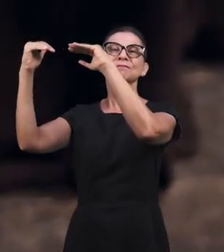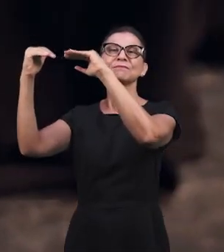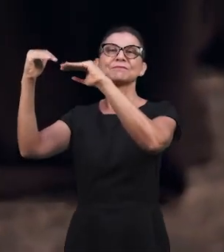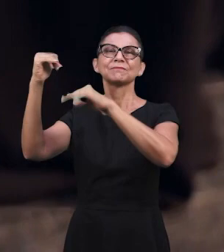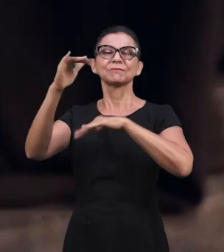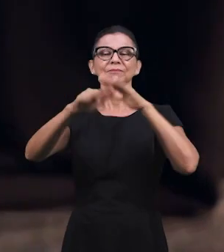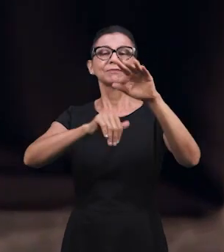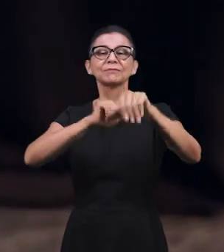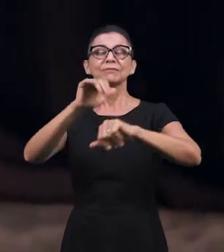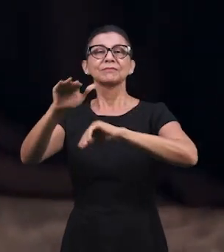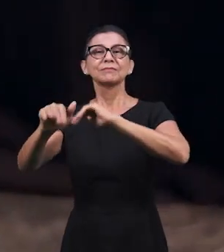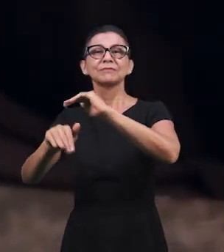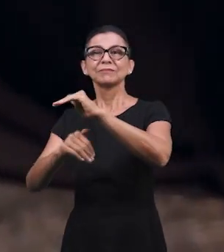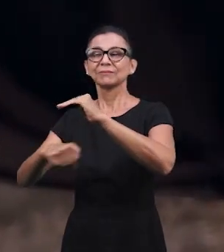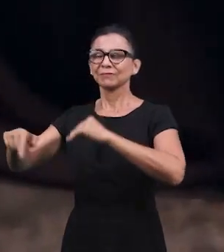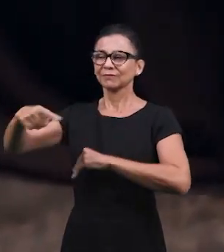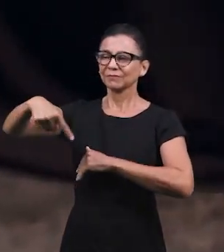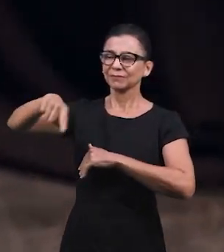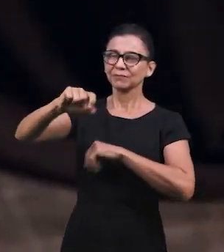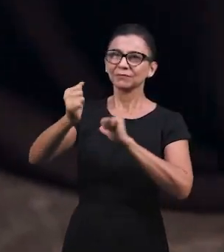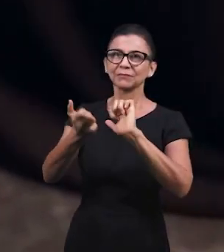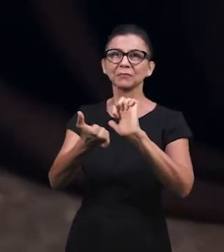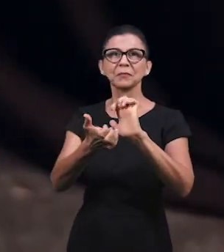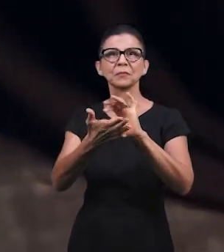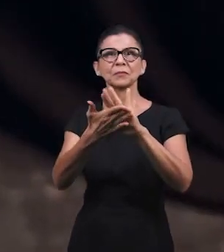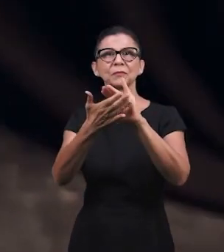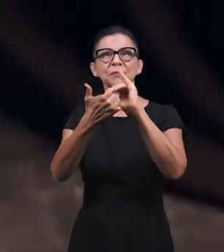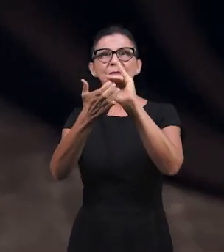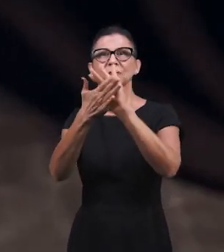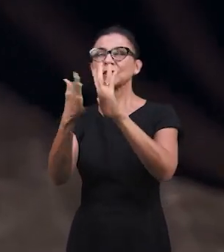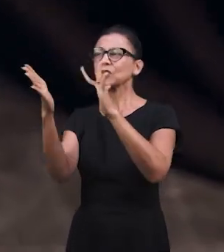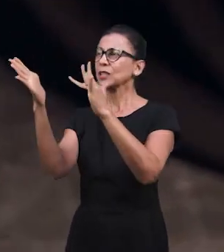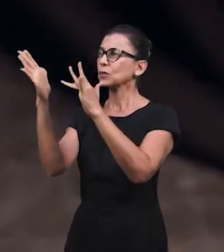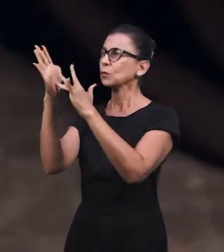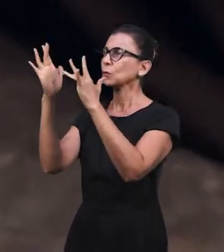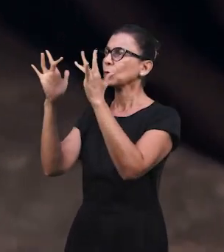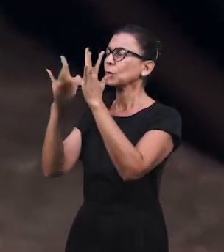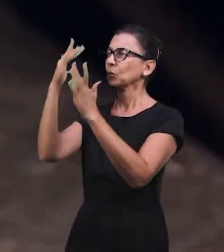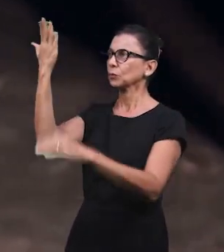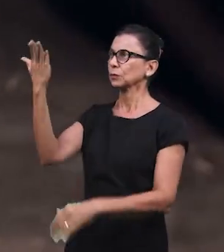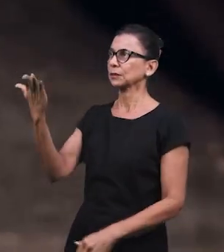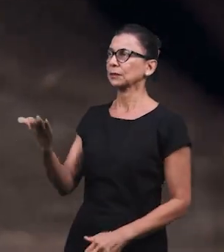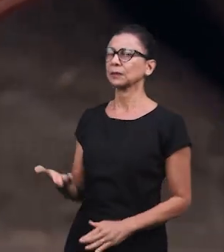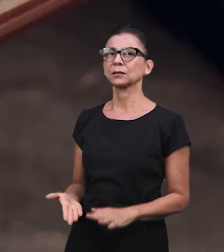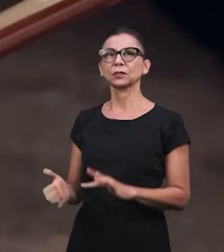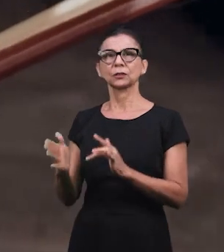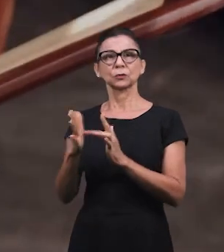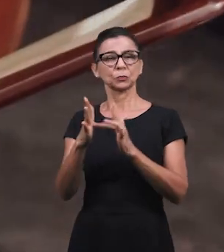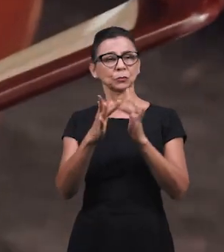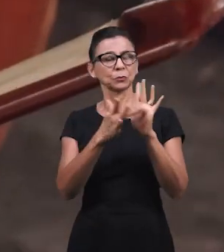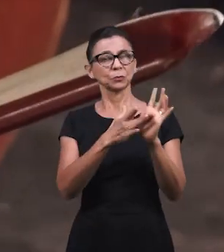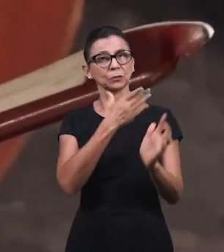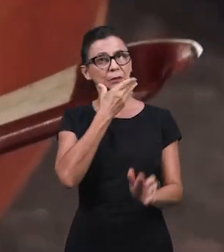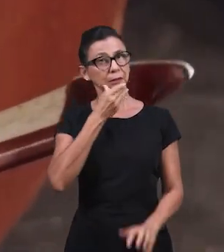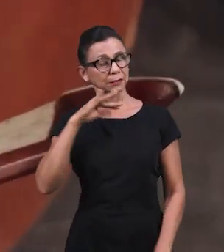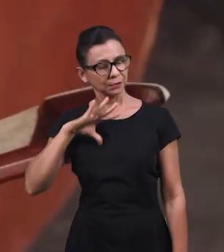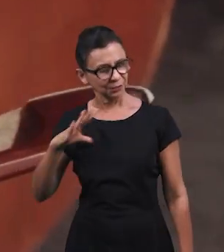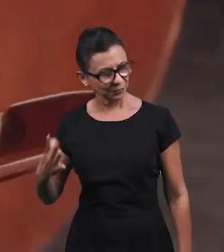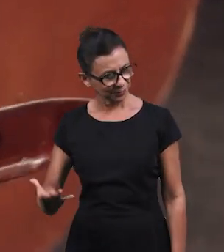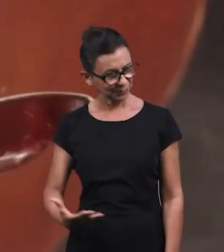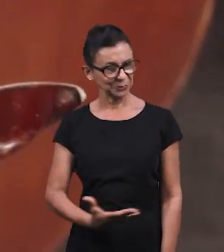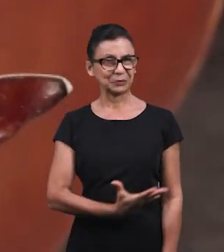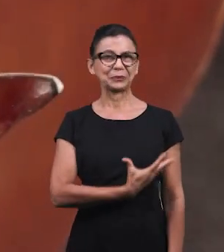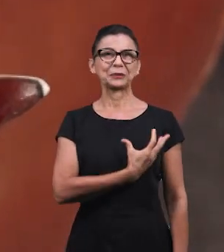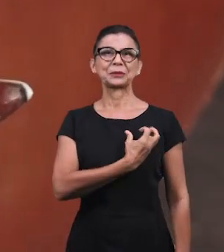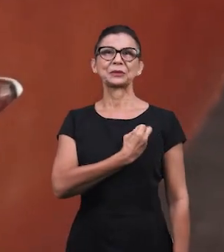Воспевайте, воспевайте, придите, и да восхвалим Иисуса Спасителя, Иисуса Искупителя.